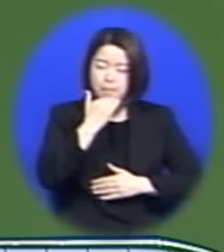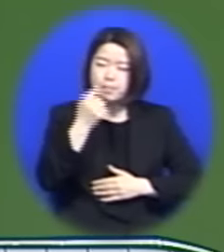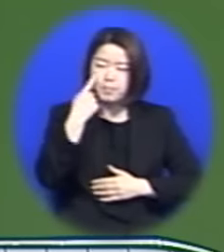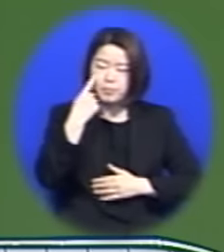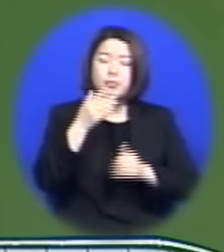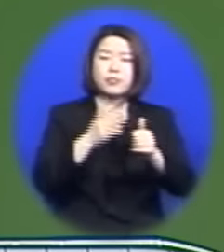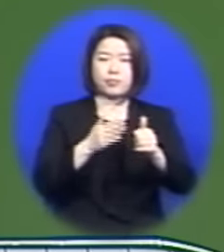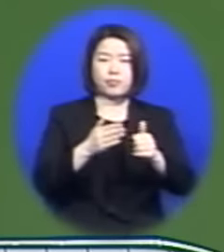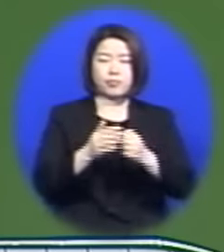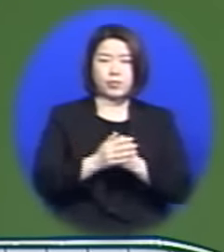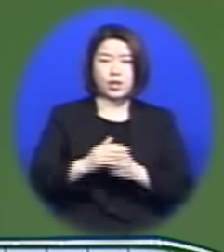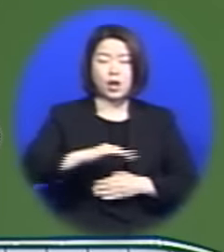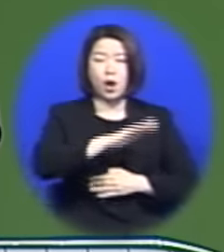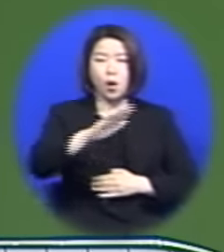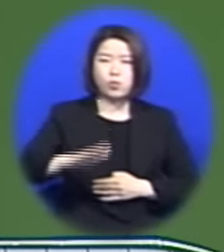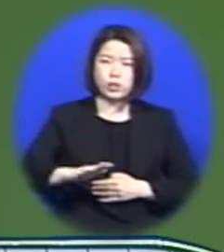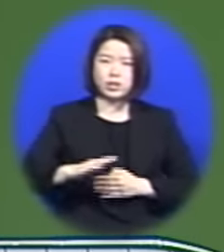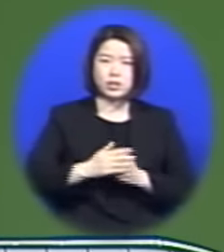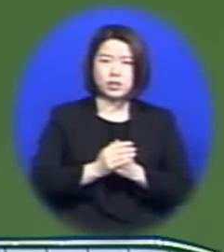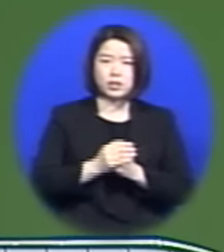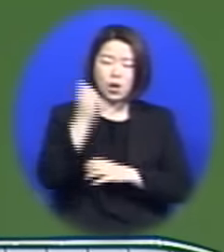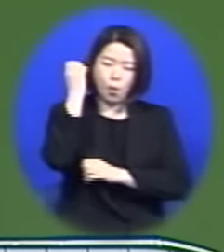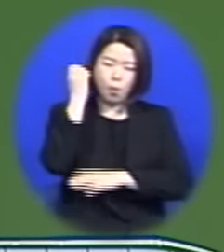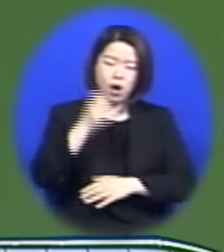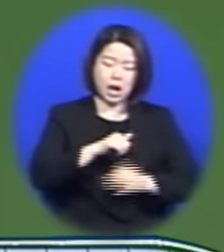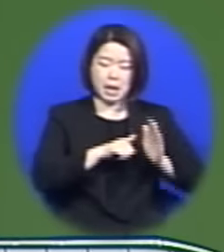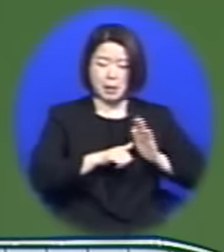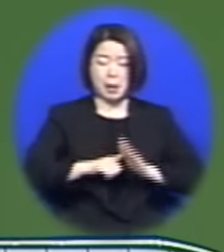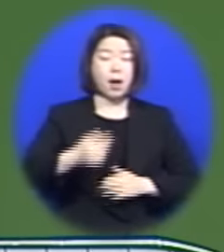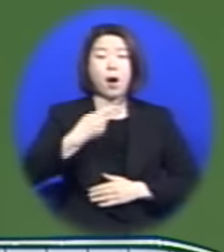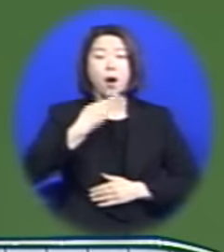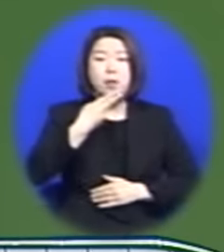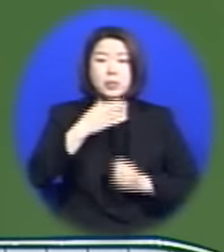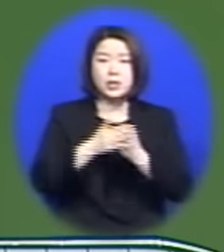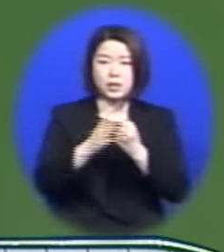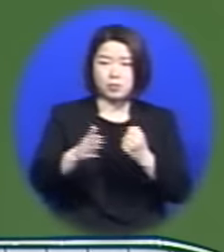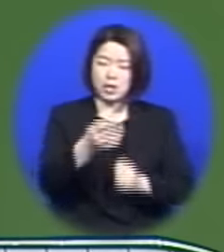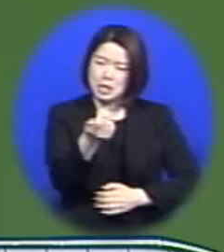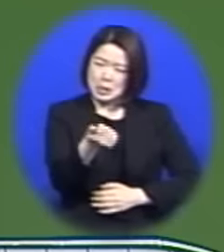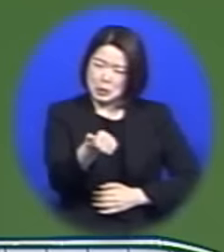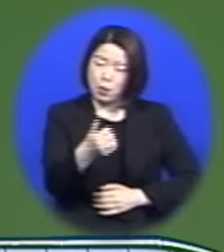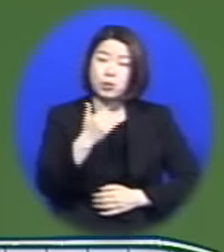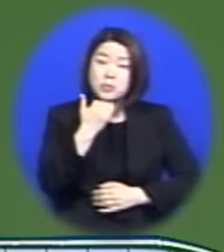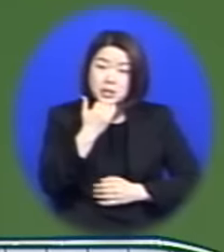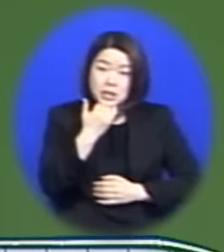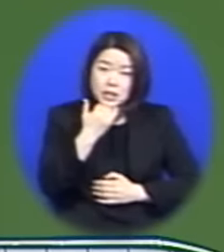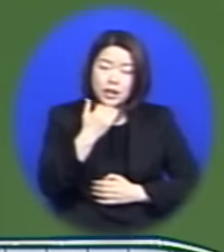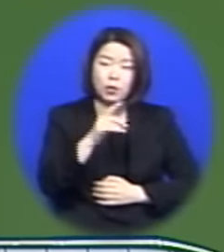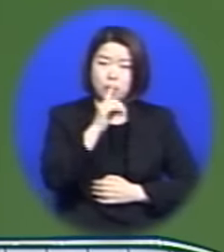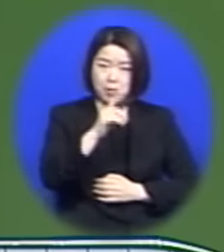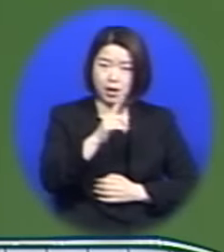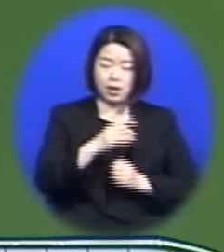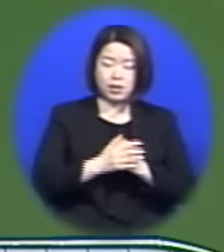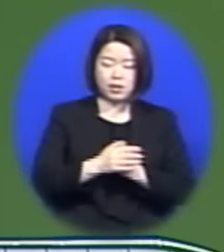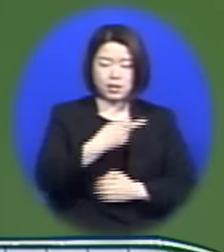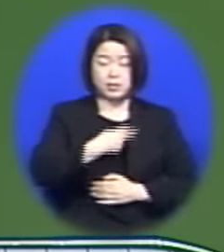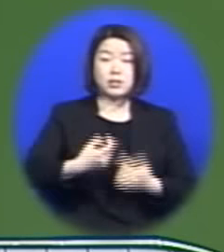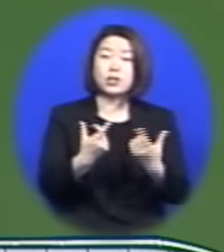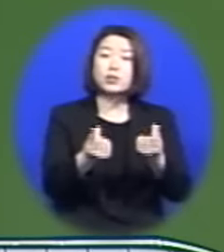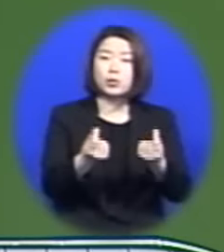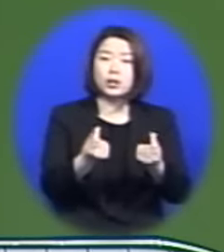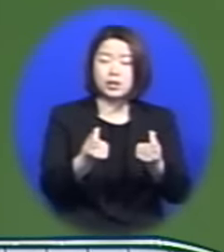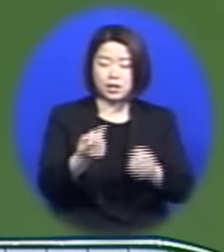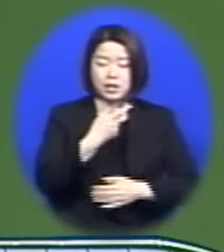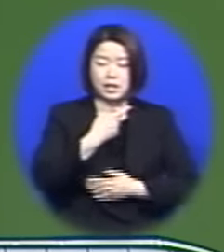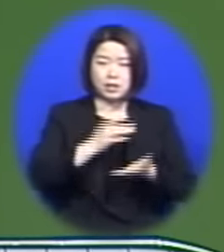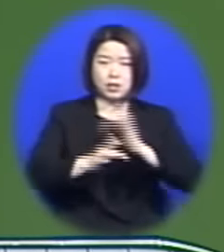보세요 우리는 워낙 인내심이 없기 때문에 조금 기다리라고 하는 거 제자들도 그랬습니다 예수님이